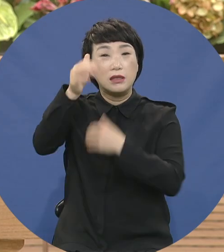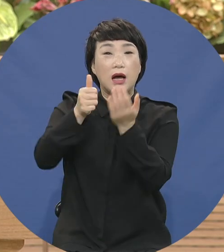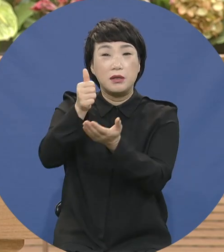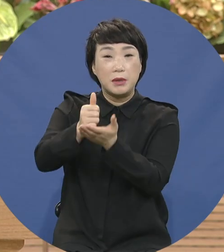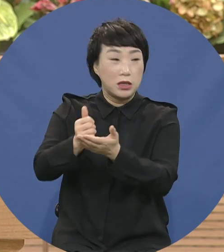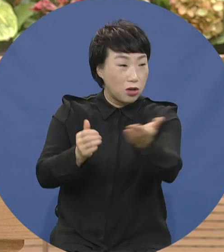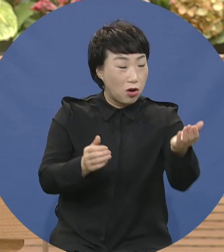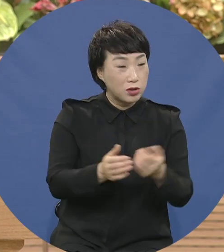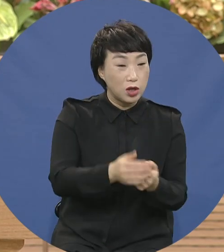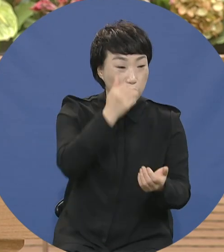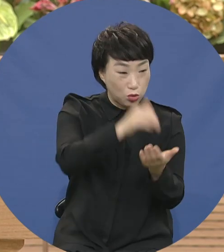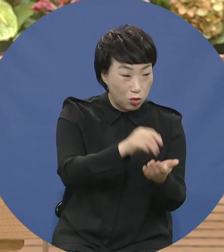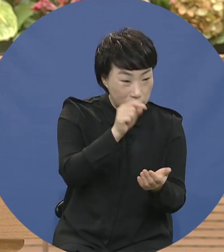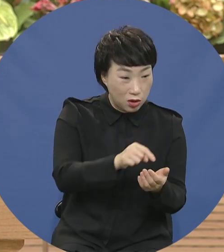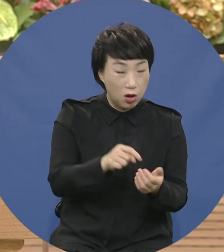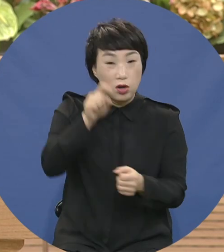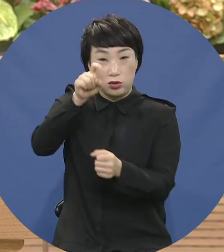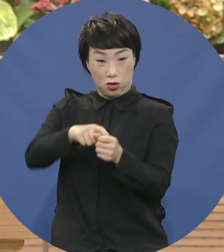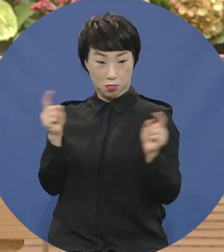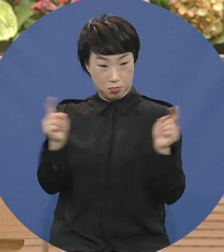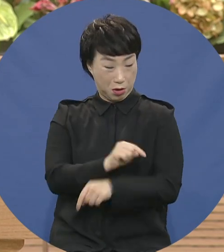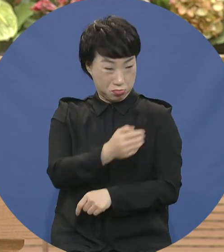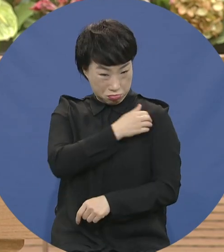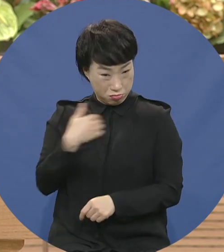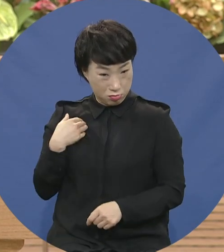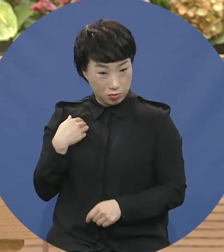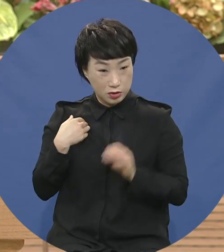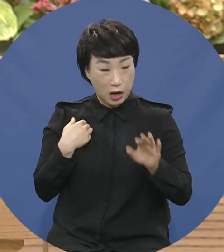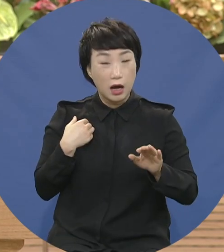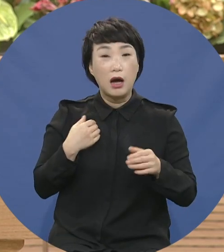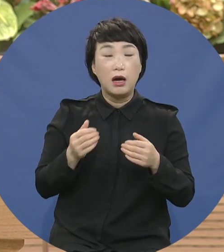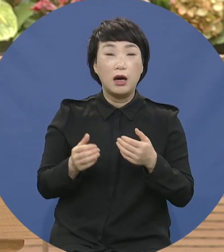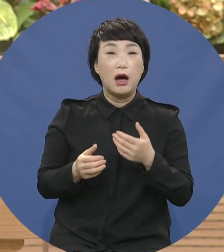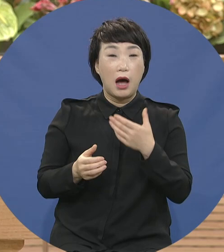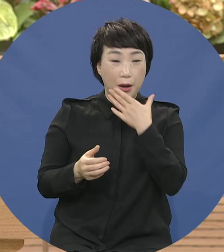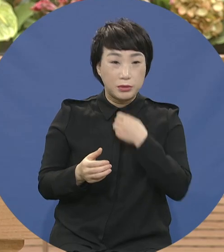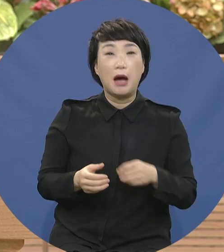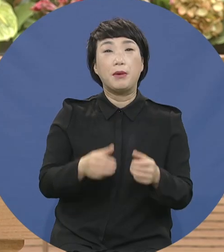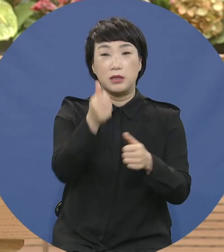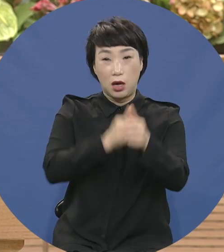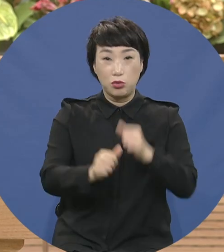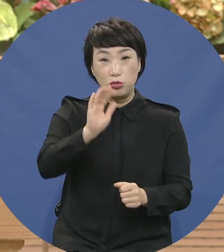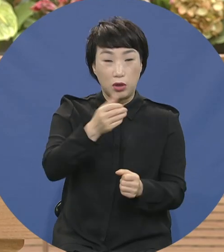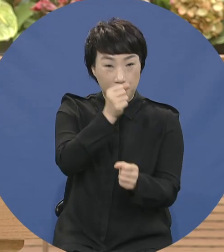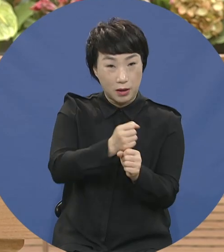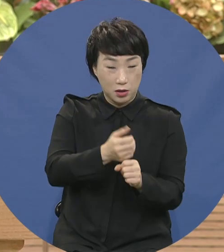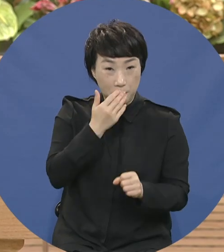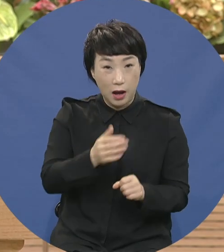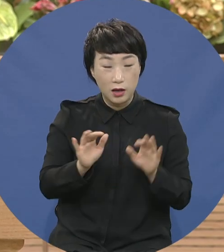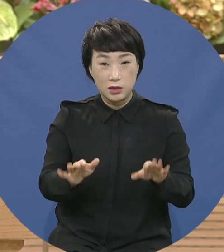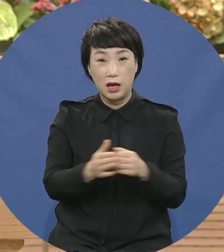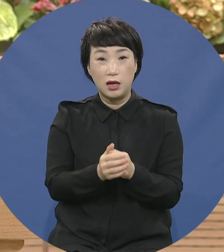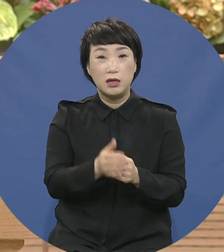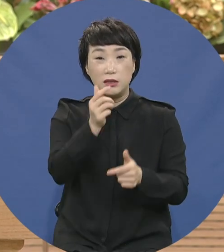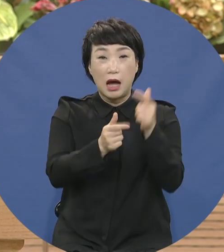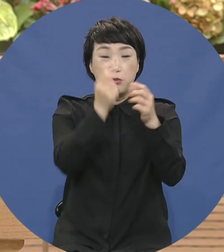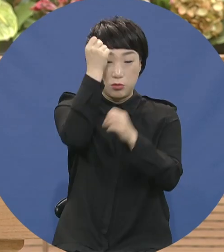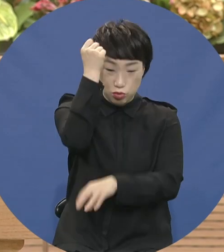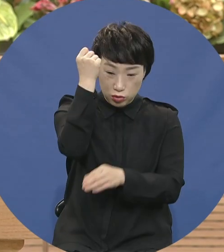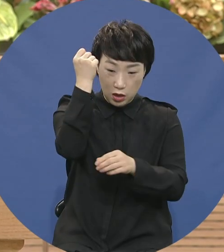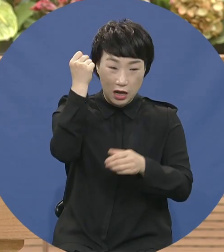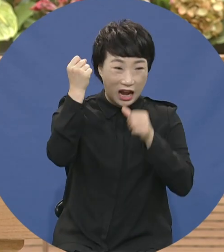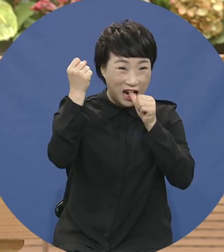하나님이 능히 돌들로도 아브라함의 자손이 되게 하리라. 이미 도끼가 나무 뿌리에